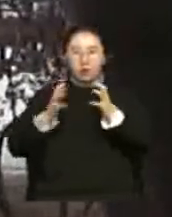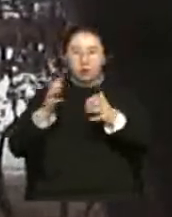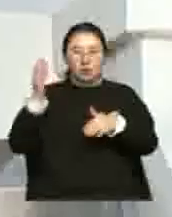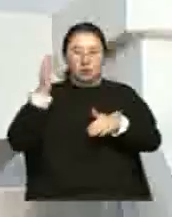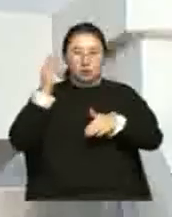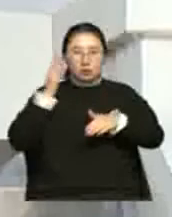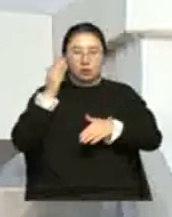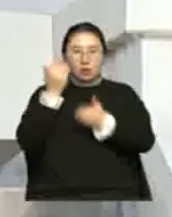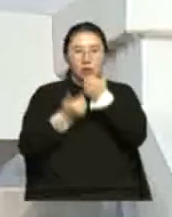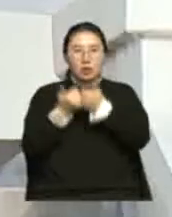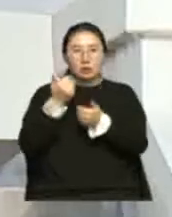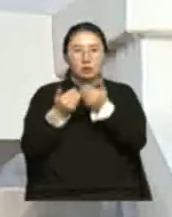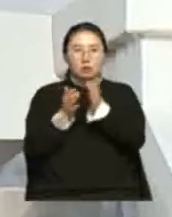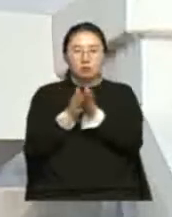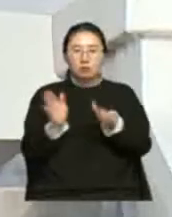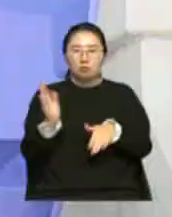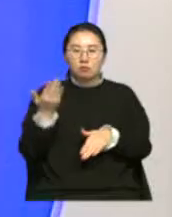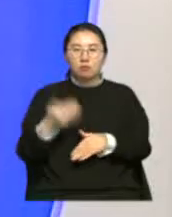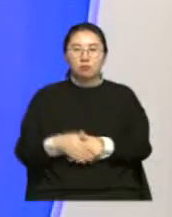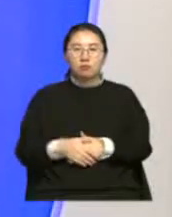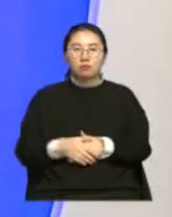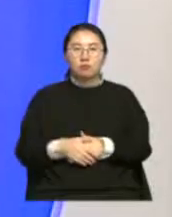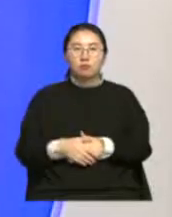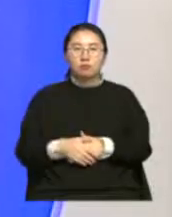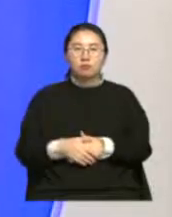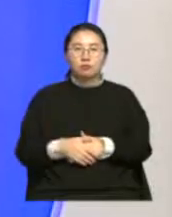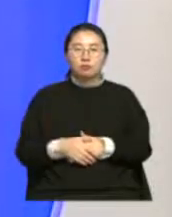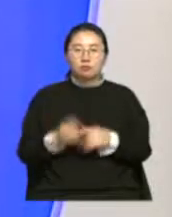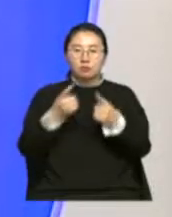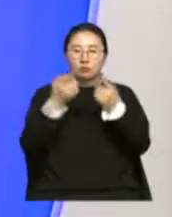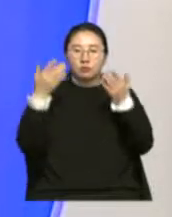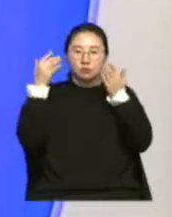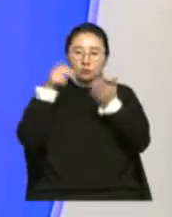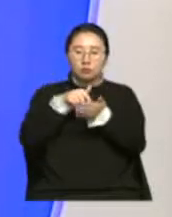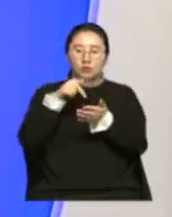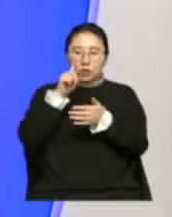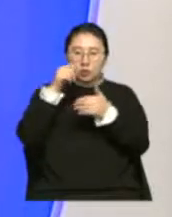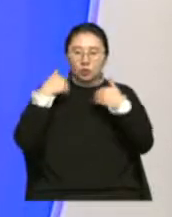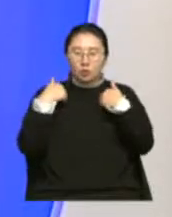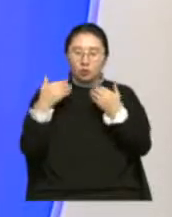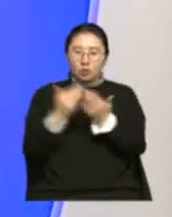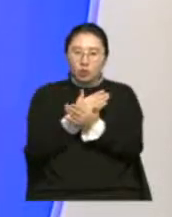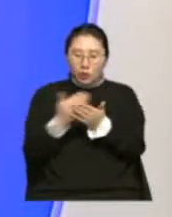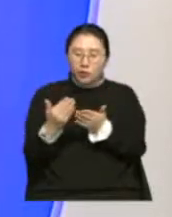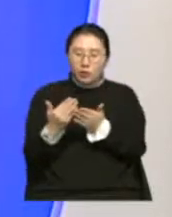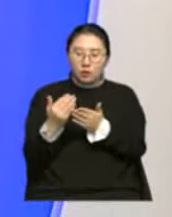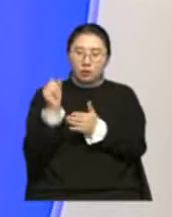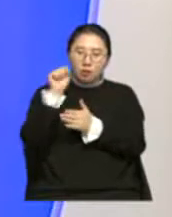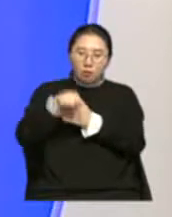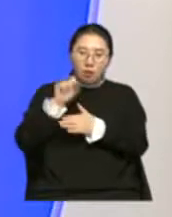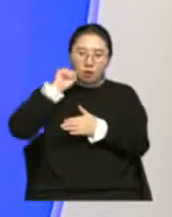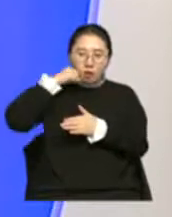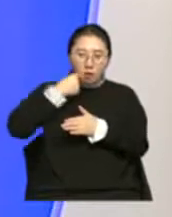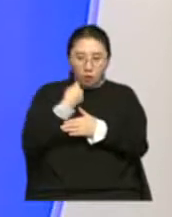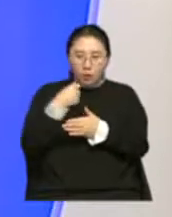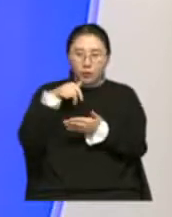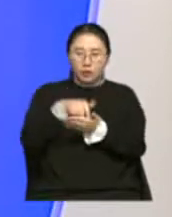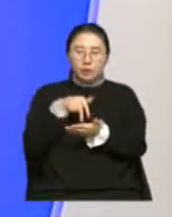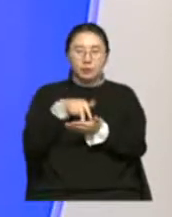학생들과의 갈등마저 우려되고 있습니다. 대학 측에선 정부의 격리 방침을 수행하기 어렵다는 의견이 계속